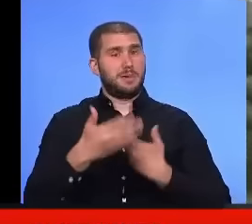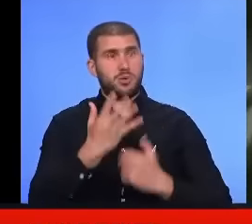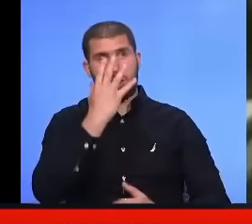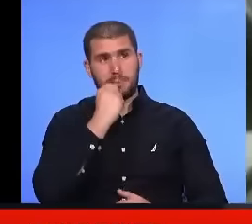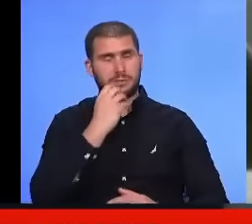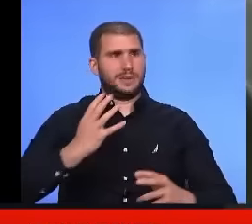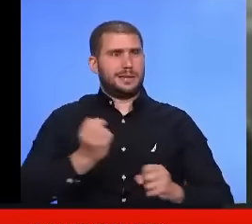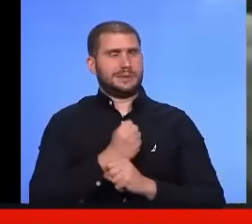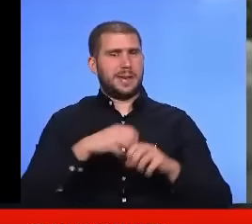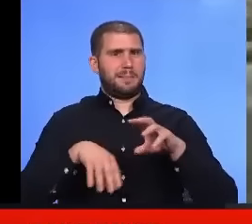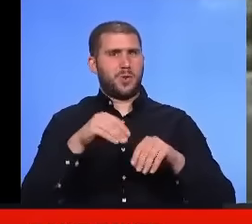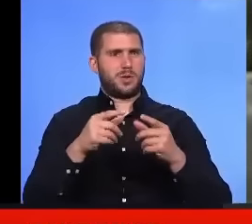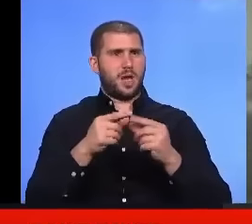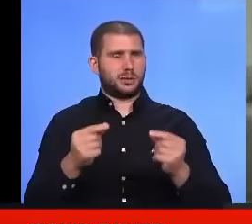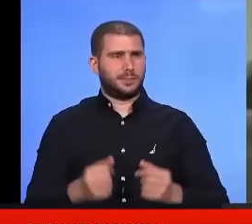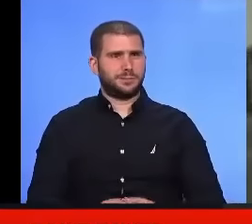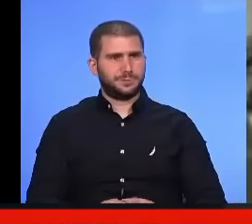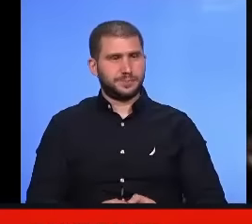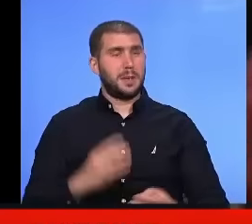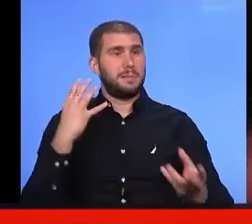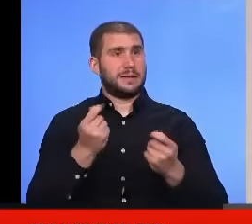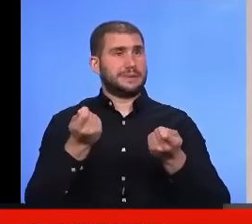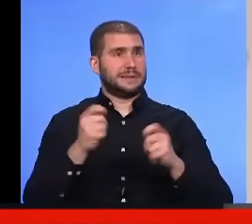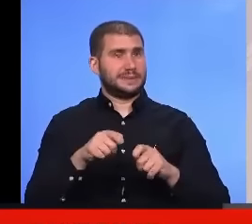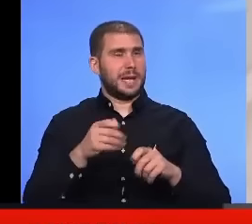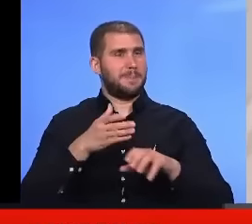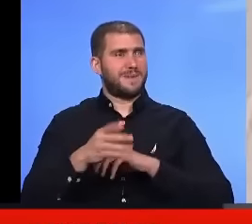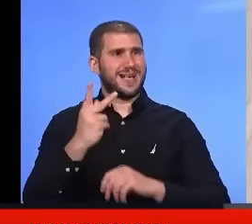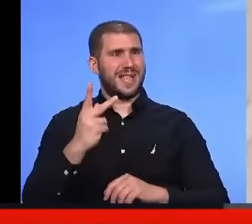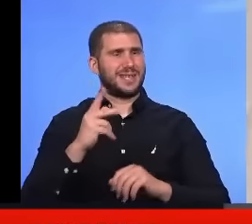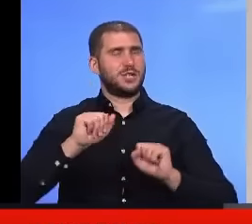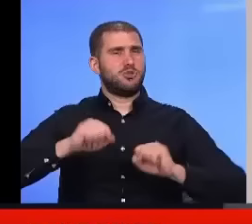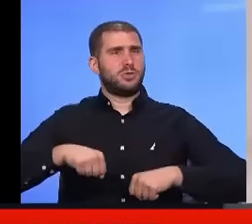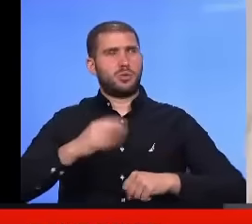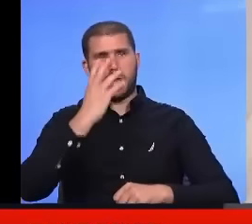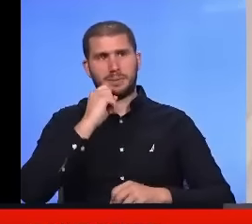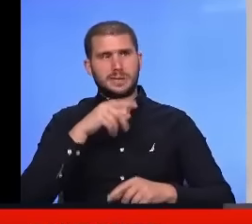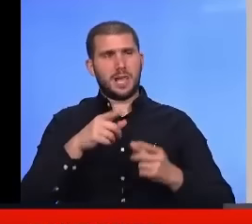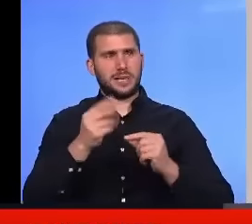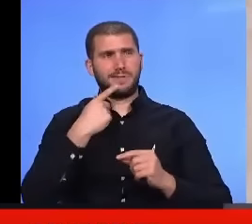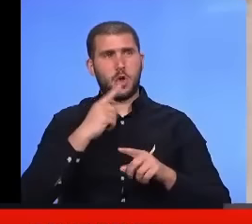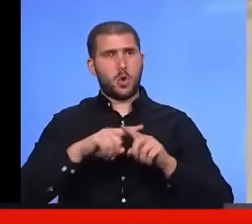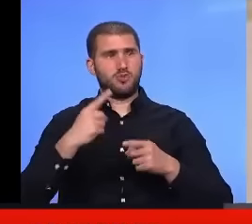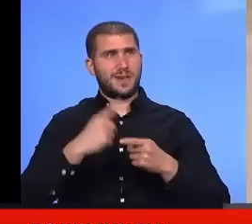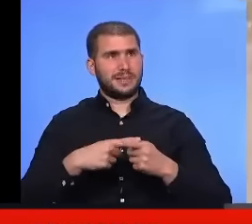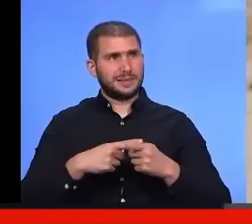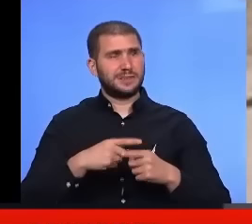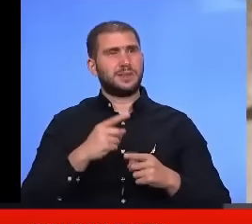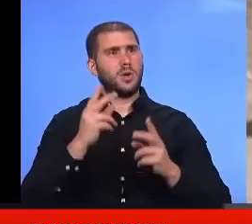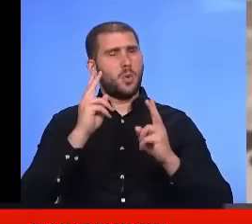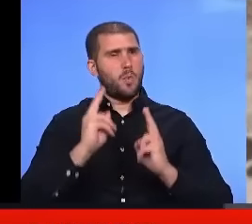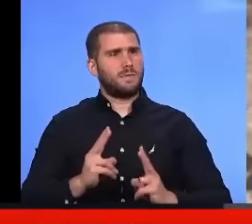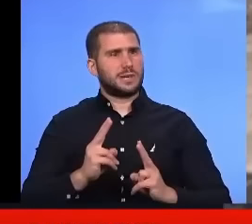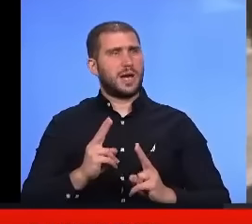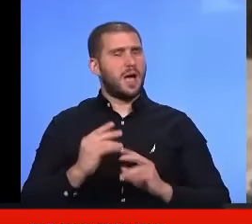חמאס ניצח את הבחירות בעזה. מאז נסגר מעבר קרני ערב השתלטות החמאס על הרצועה לפני כחודש וחצי, הופסקה כמעט